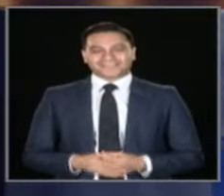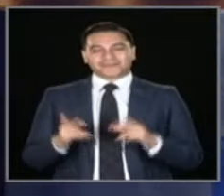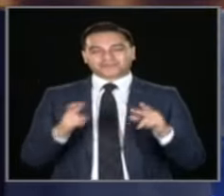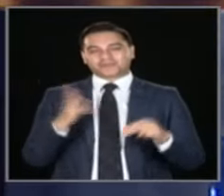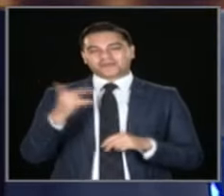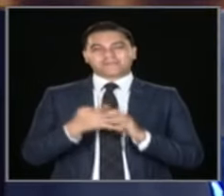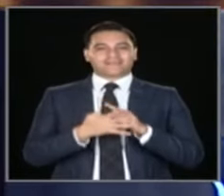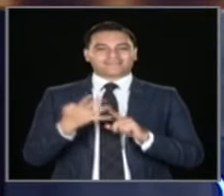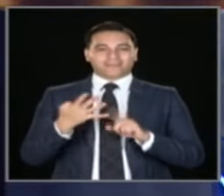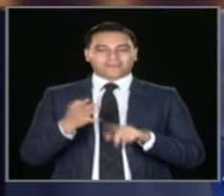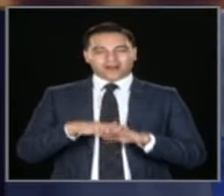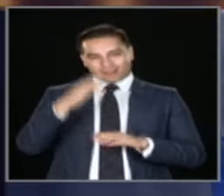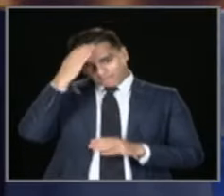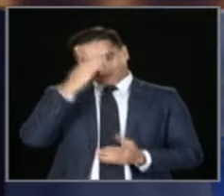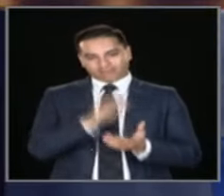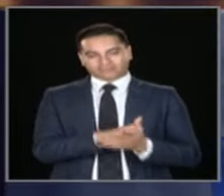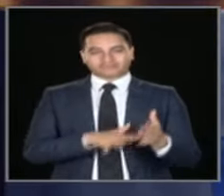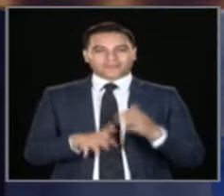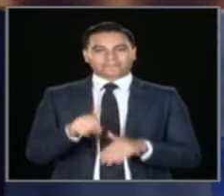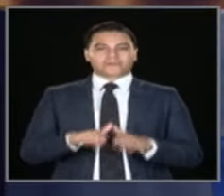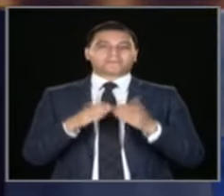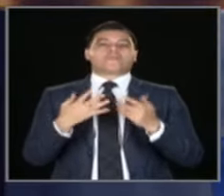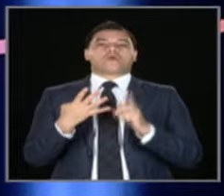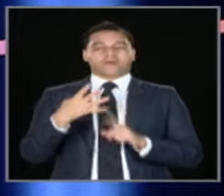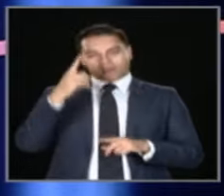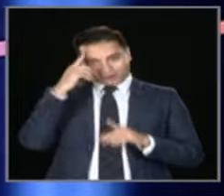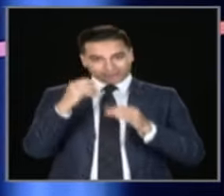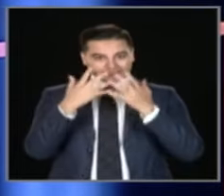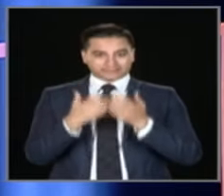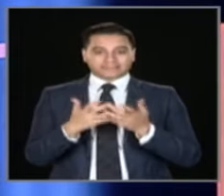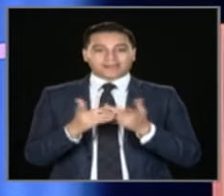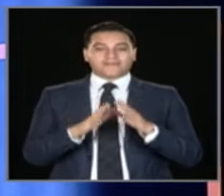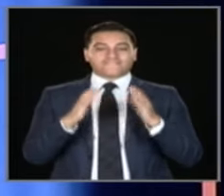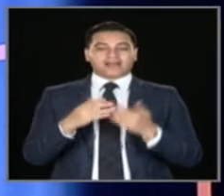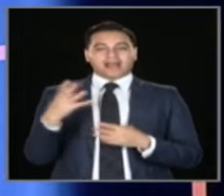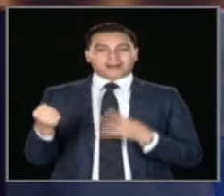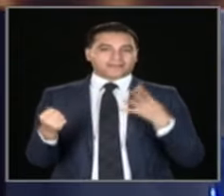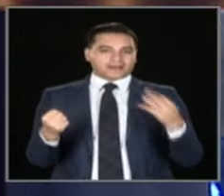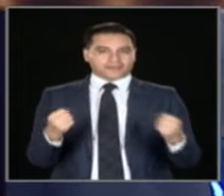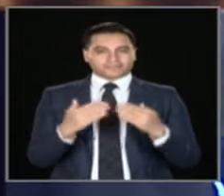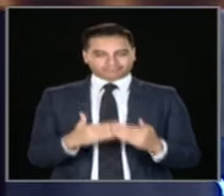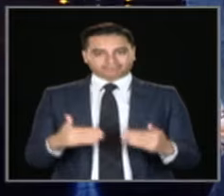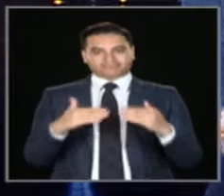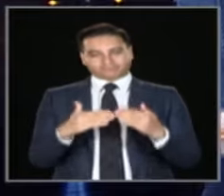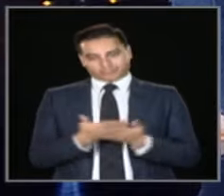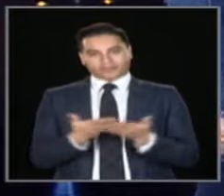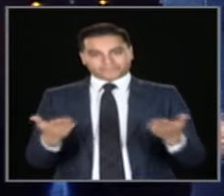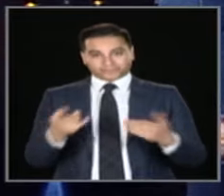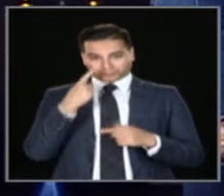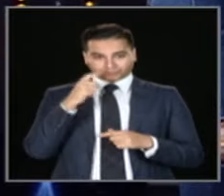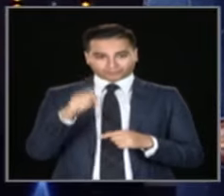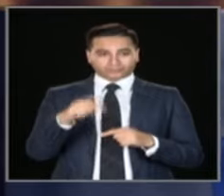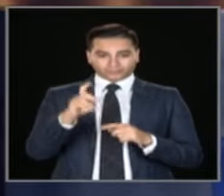الموسم الرابع عبقرية الأصحاب والمجموعة الرابعة، وهفكركم بالنتيجة 40 أندر دوجز 40 ألفا،